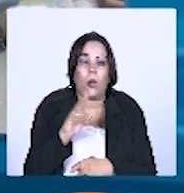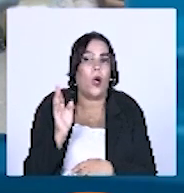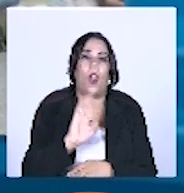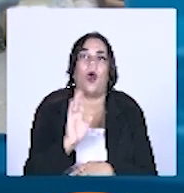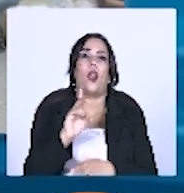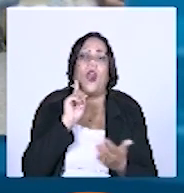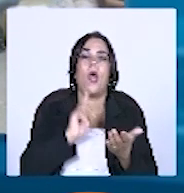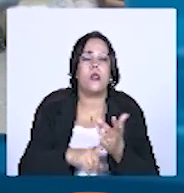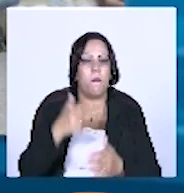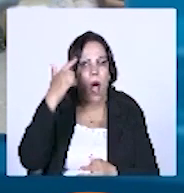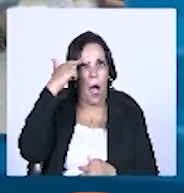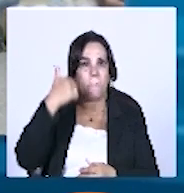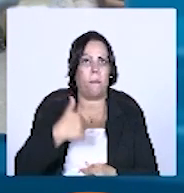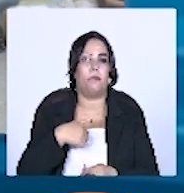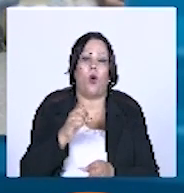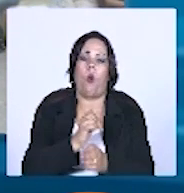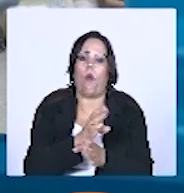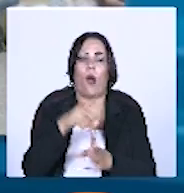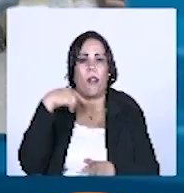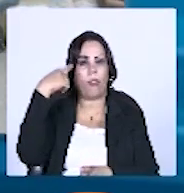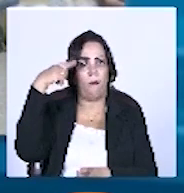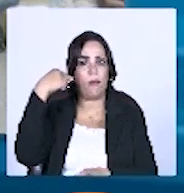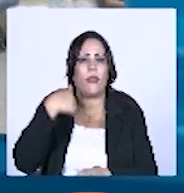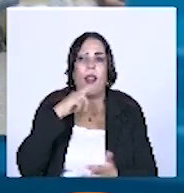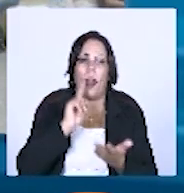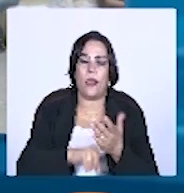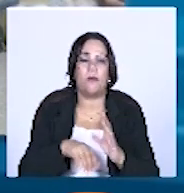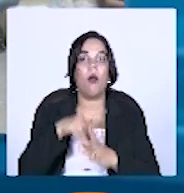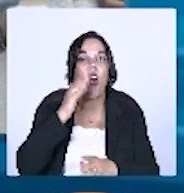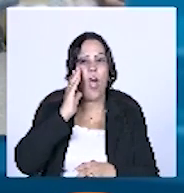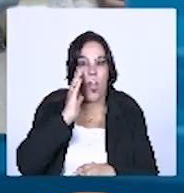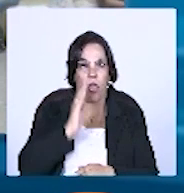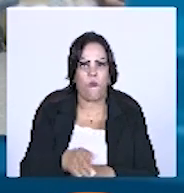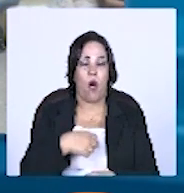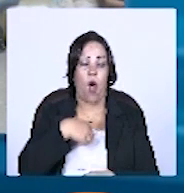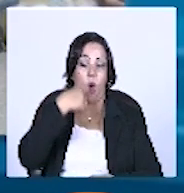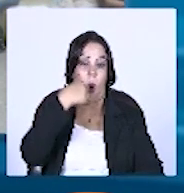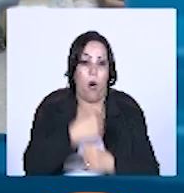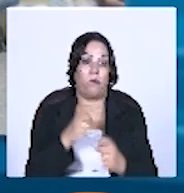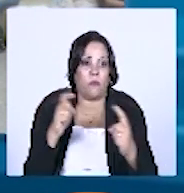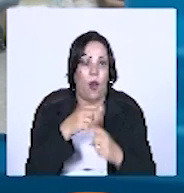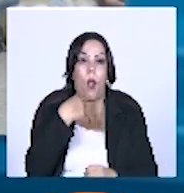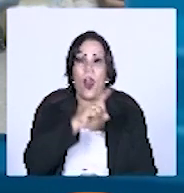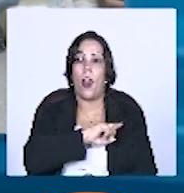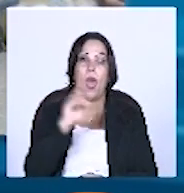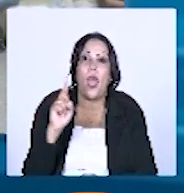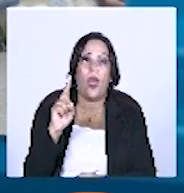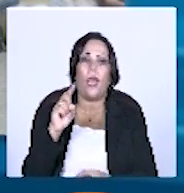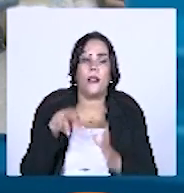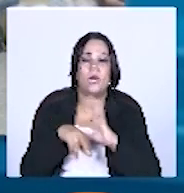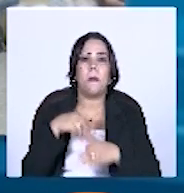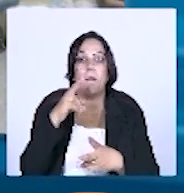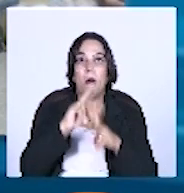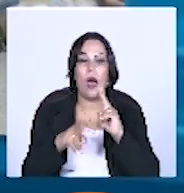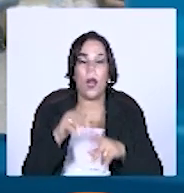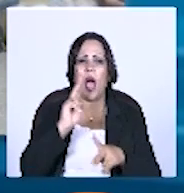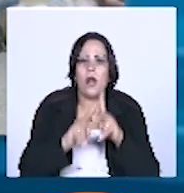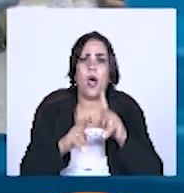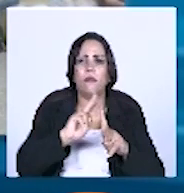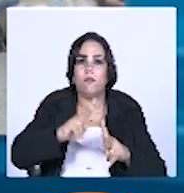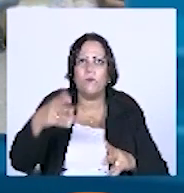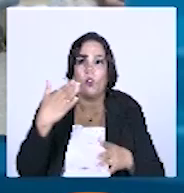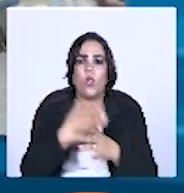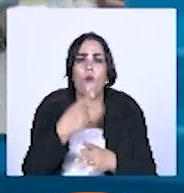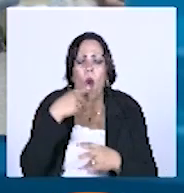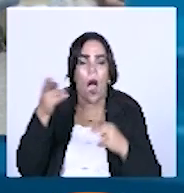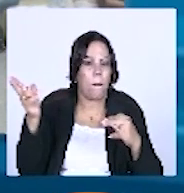يبقوا عندهم اراده وعندهم حريه تفكير وعندهم قدره على المبادره وان هو ياخد موقف تجاه اشياء كثيره